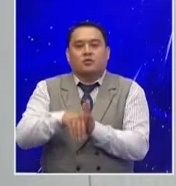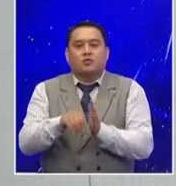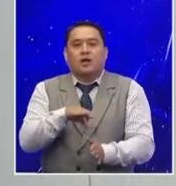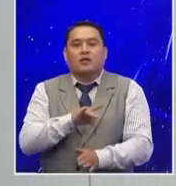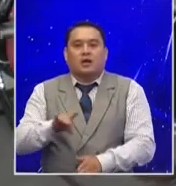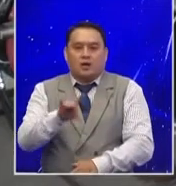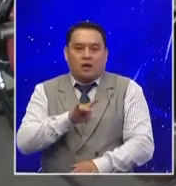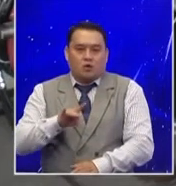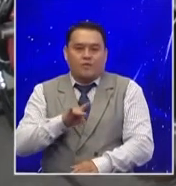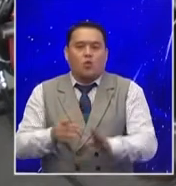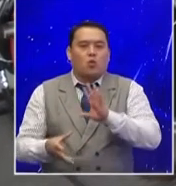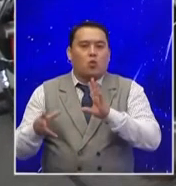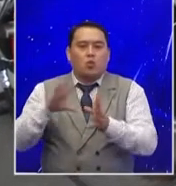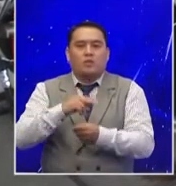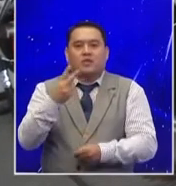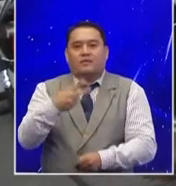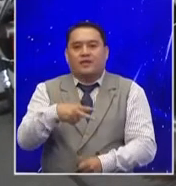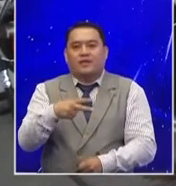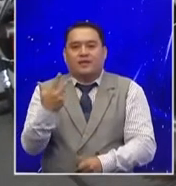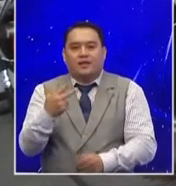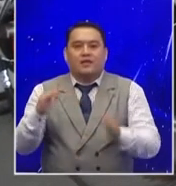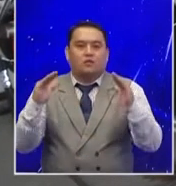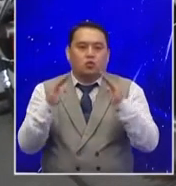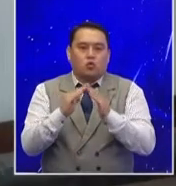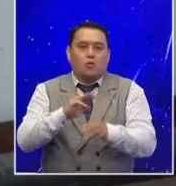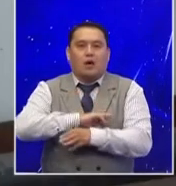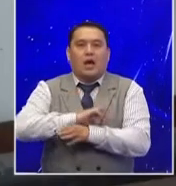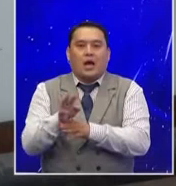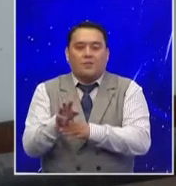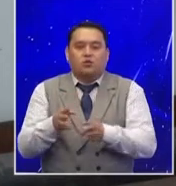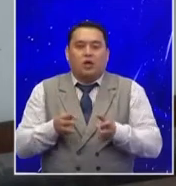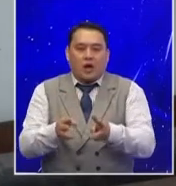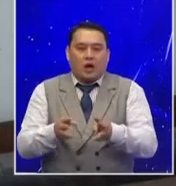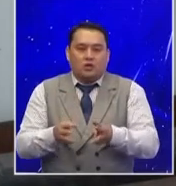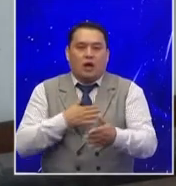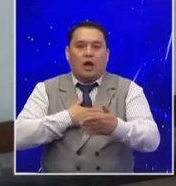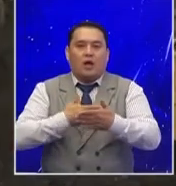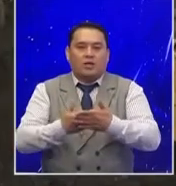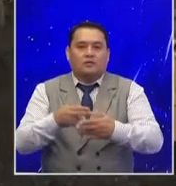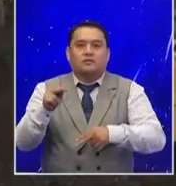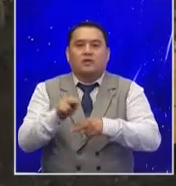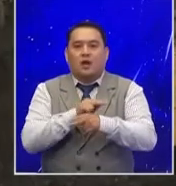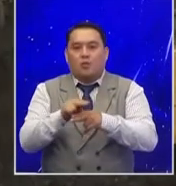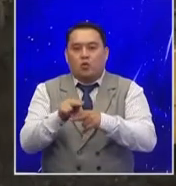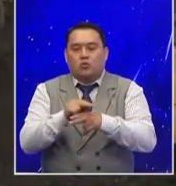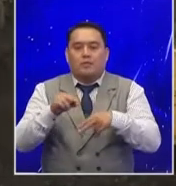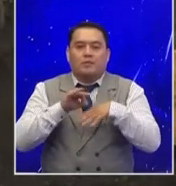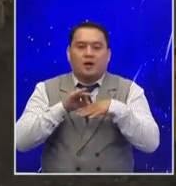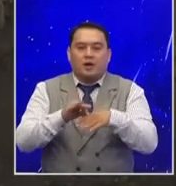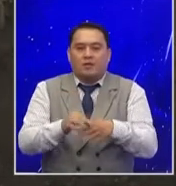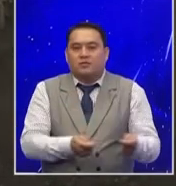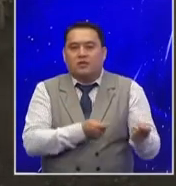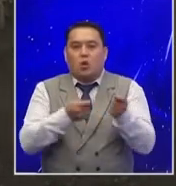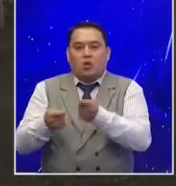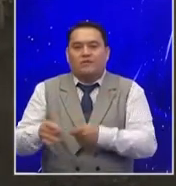Талгарском районе. В общей сложности 23 многоэтажных дома будут обеспечены отоплением. Активными темпами ведутся работы по доставке